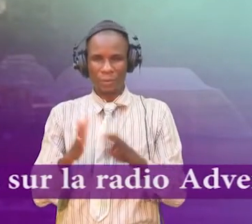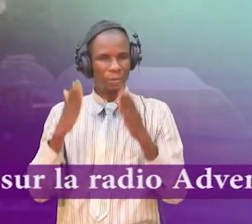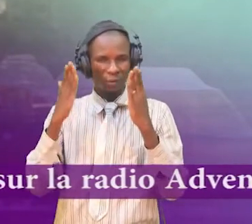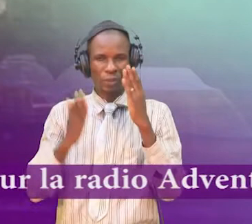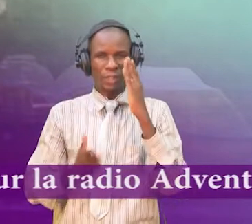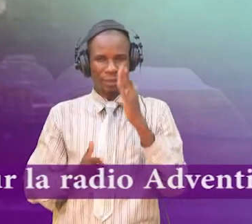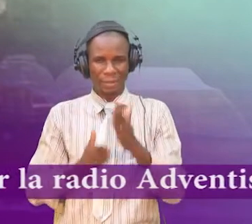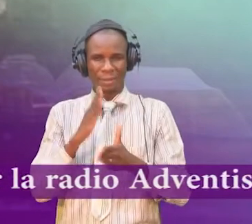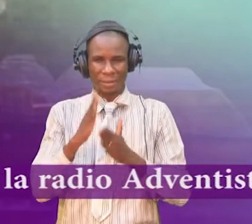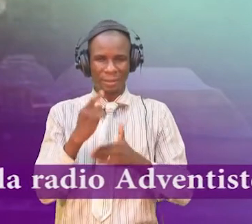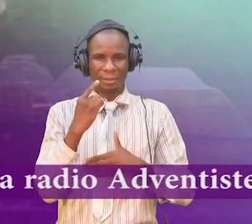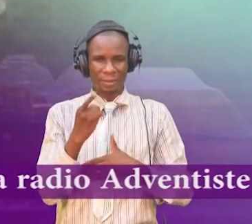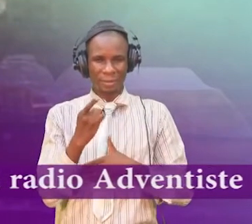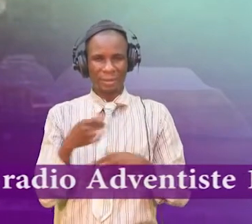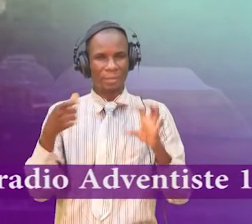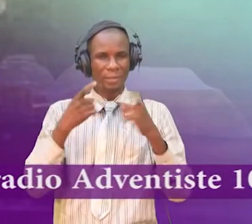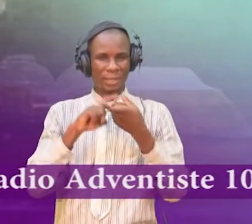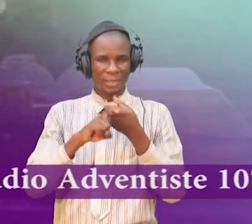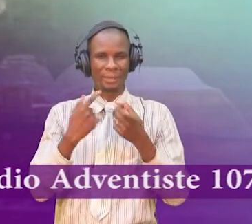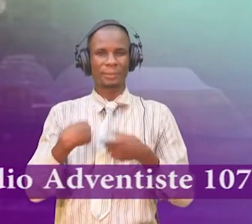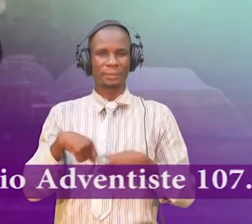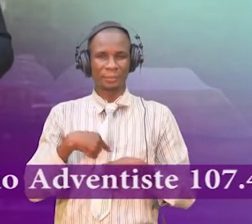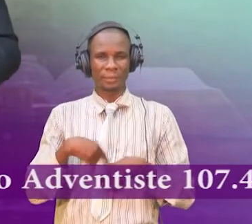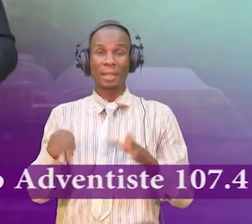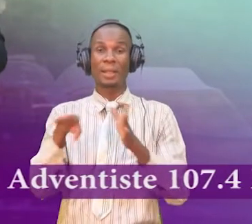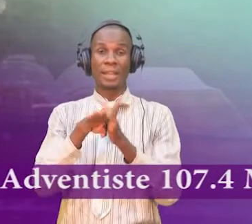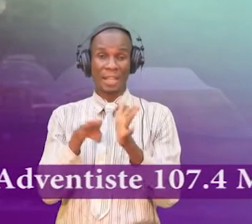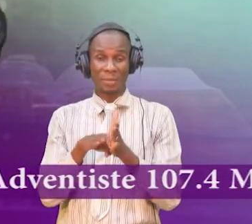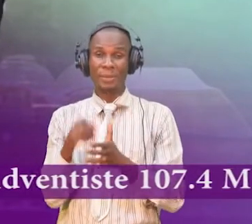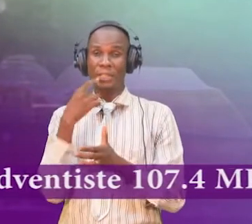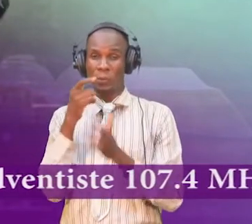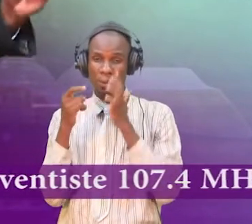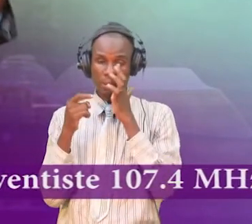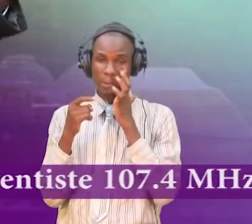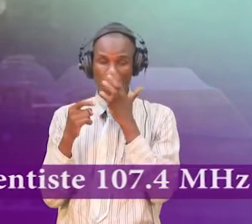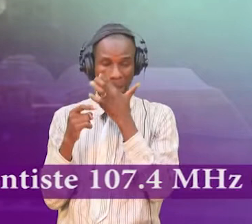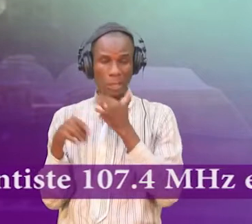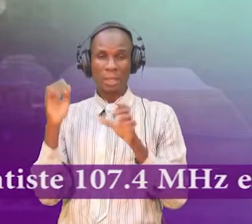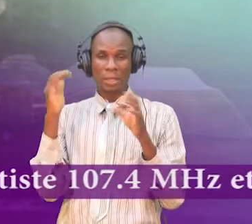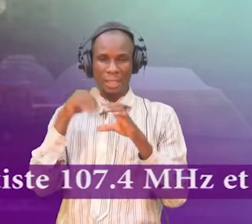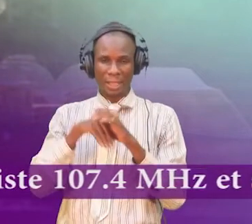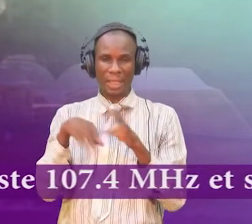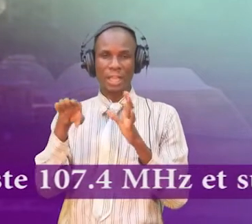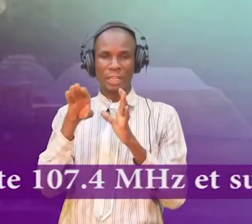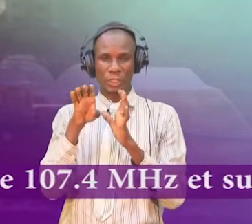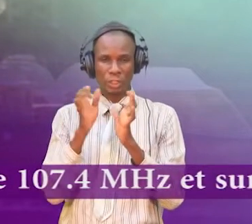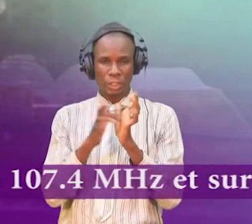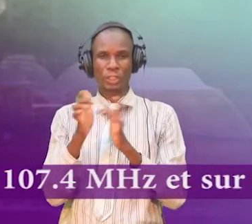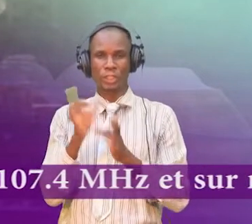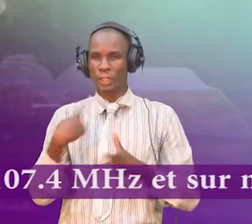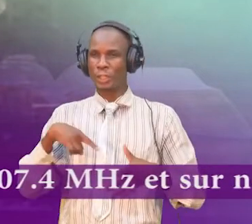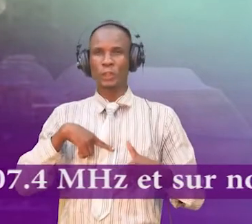Makila wana ezalaki kolakisa nguya ya kopetola ya Yesu Kristo. Talatina nini ye azali mwana na mpate na